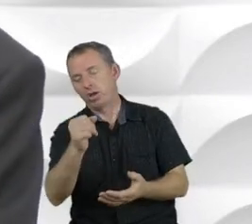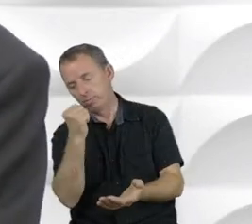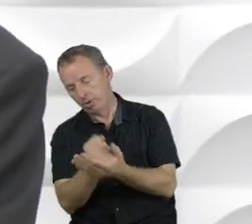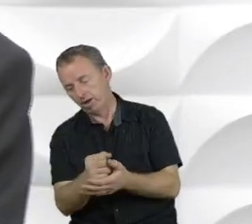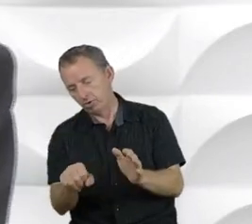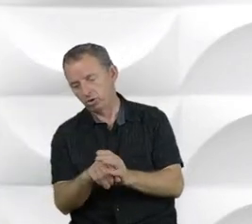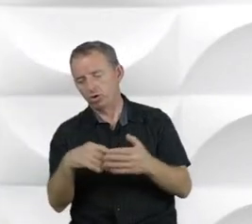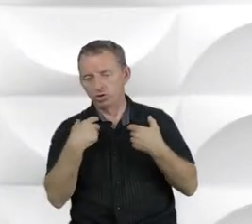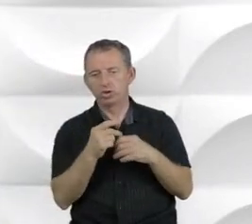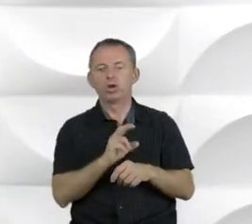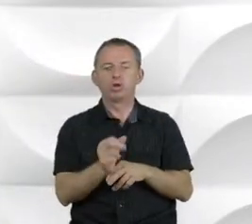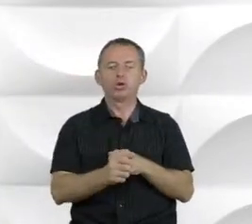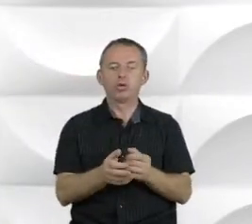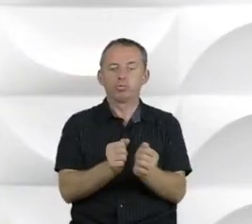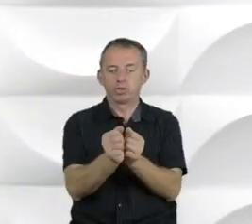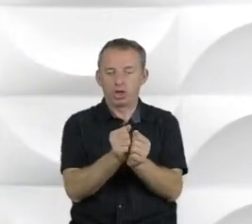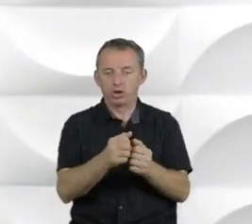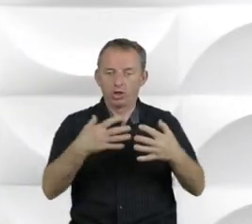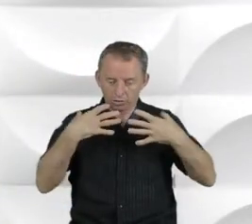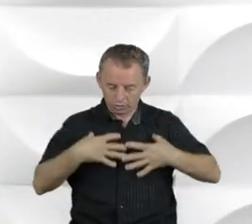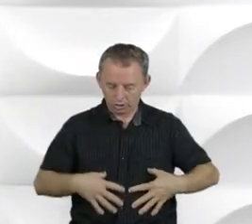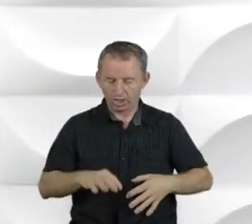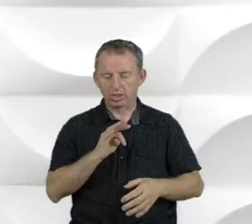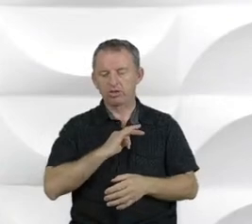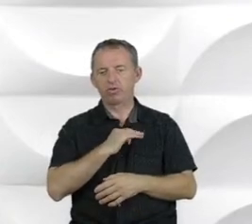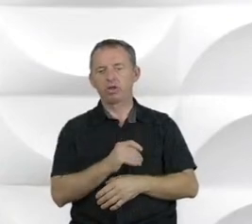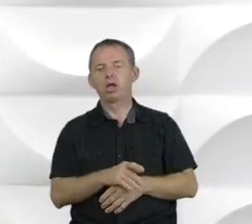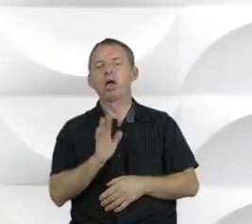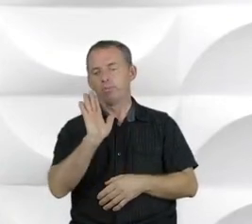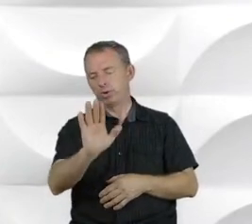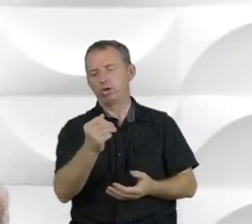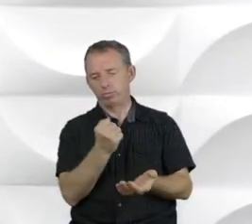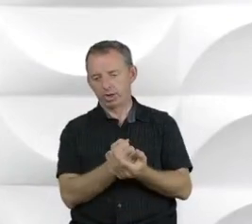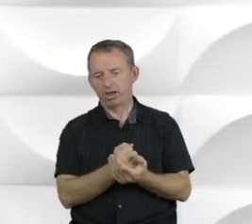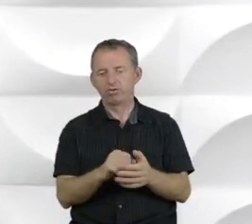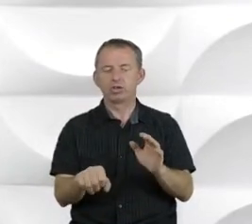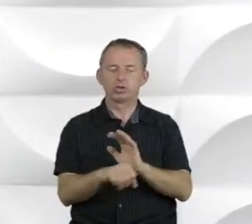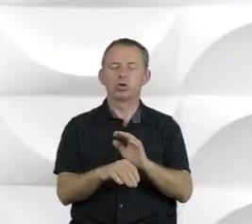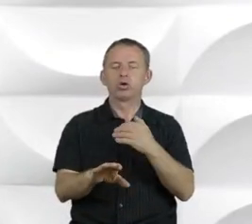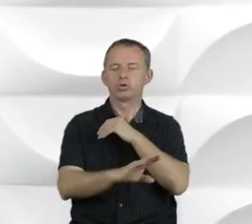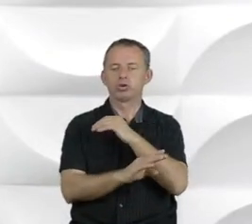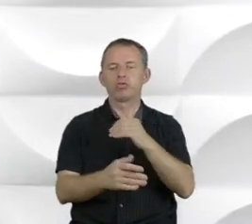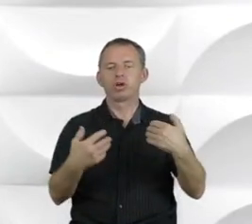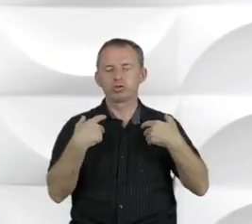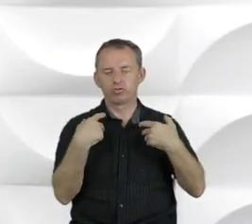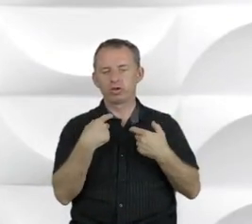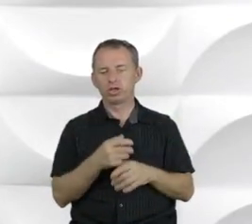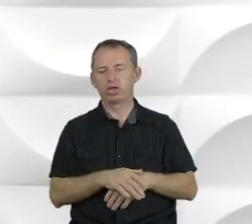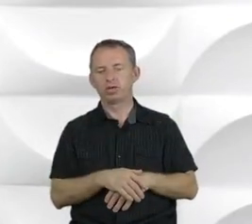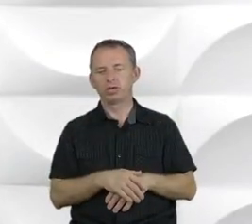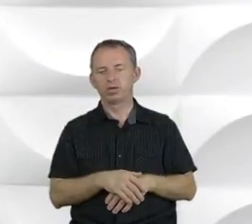żywota? Czy ci, co piorą szaty swoje, mają prawo do drzewa żywota?